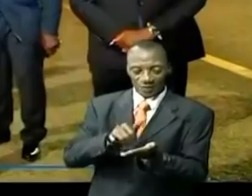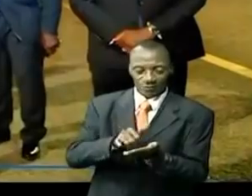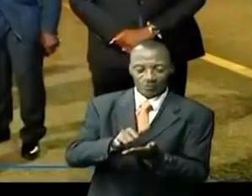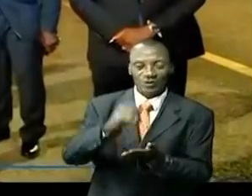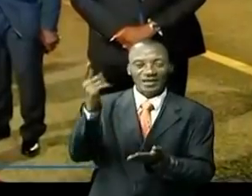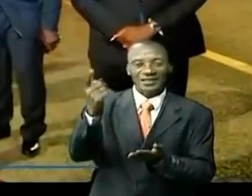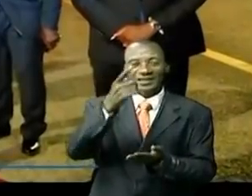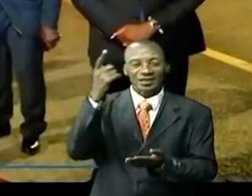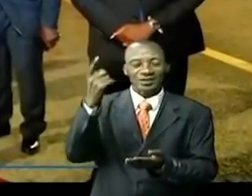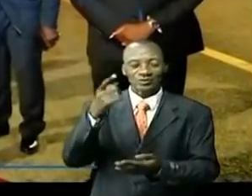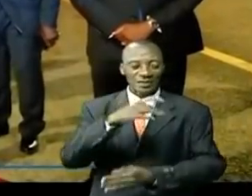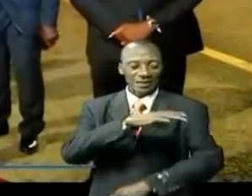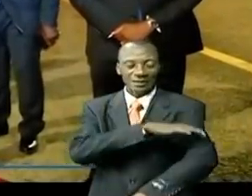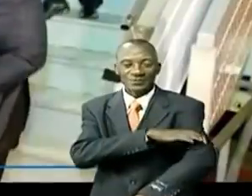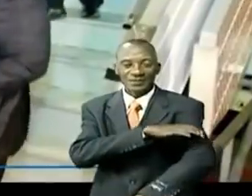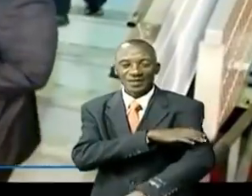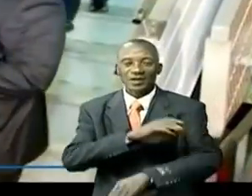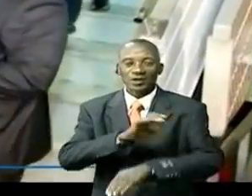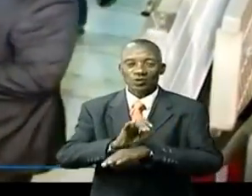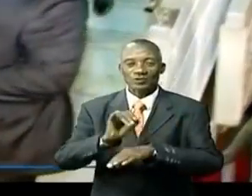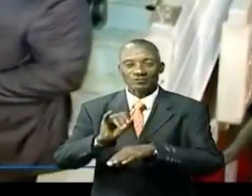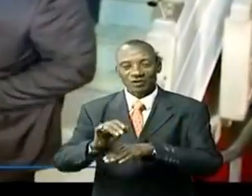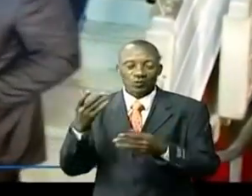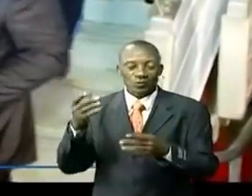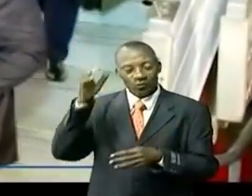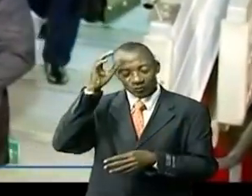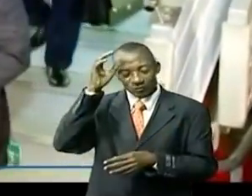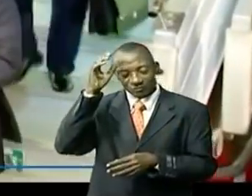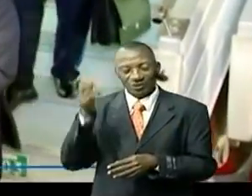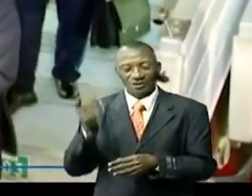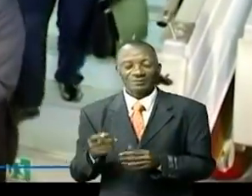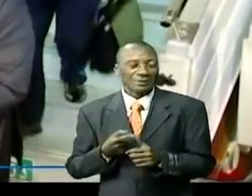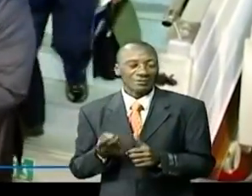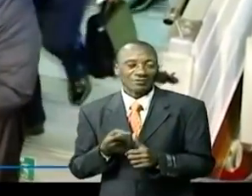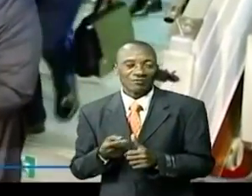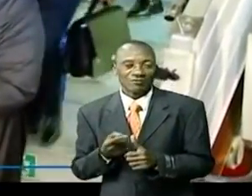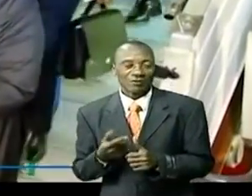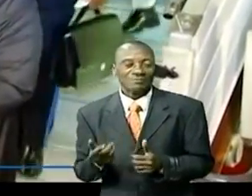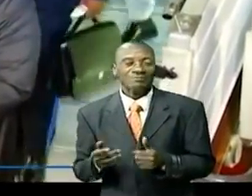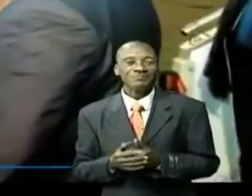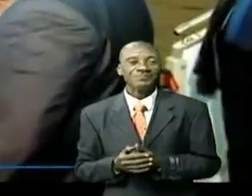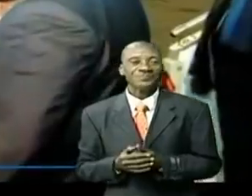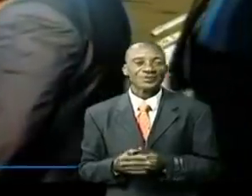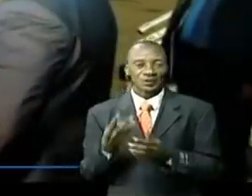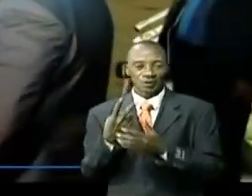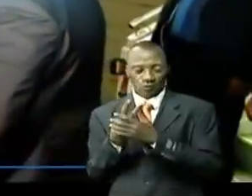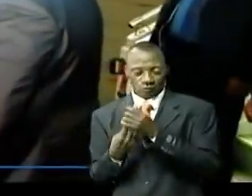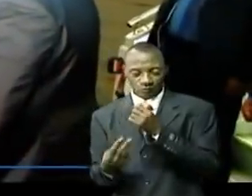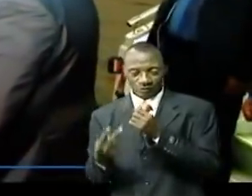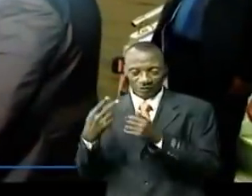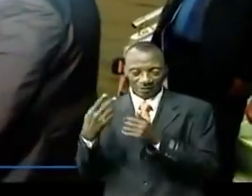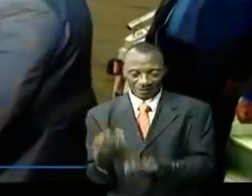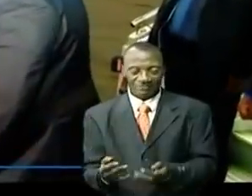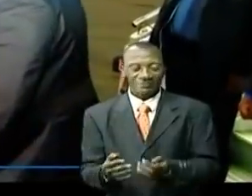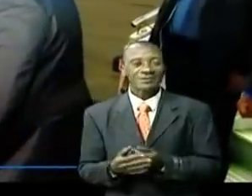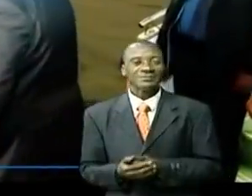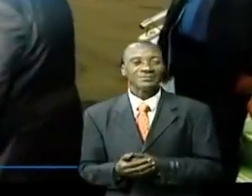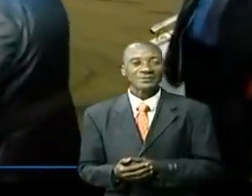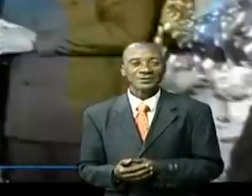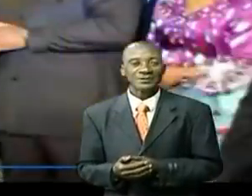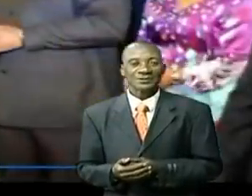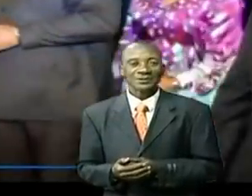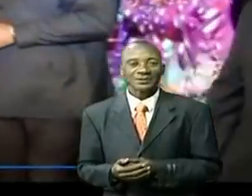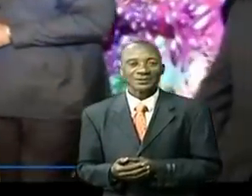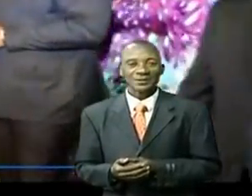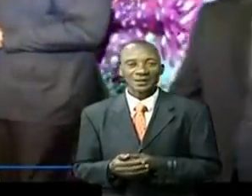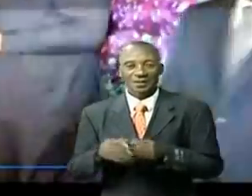d'Abidjan. Une première pour le couple présidentiel. Le couple présidentiel a été accueilli par le vice-président ivoirien et